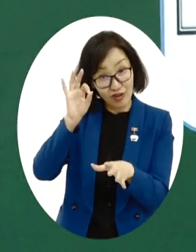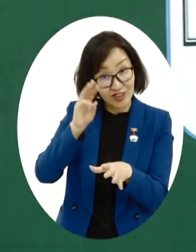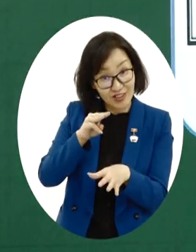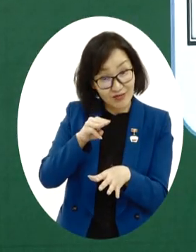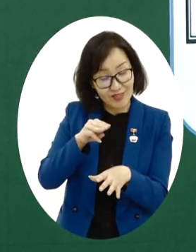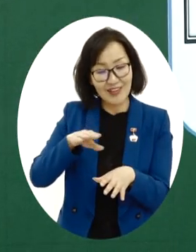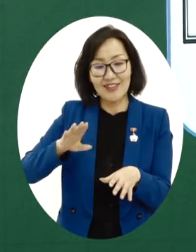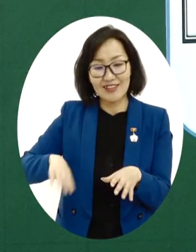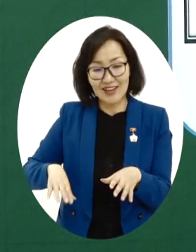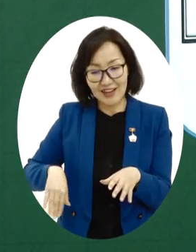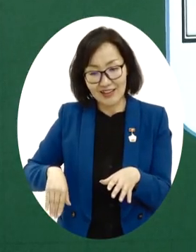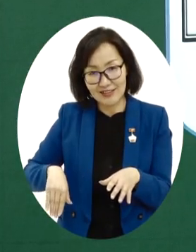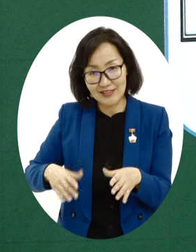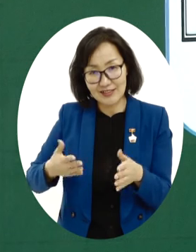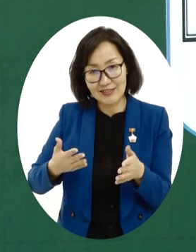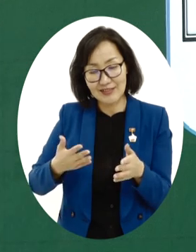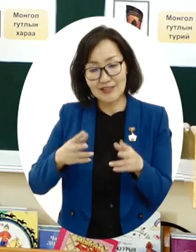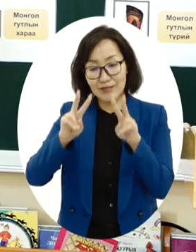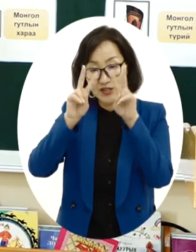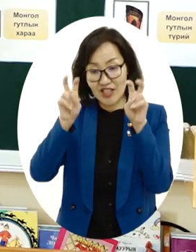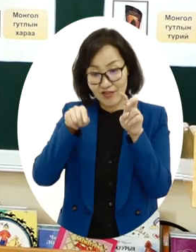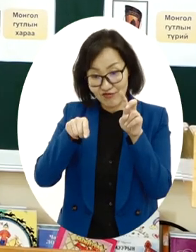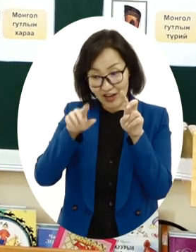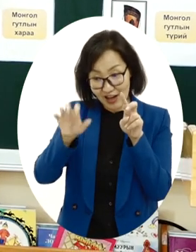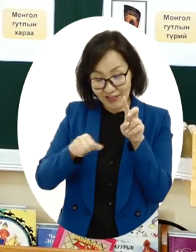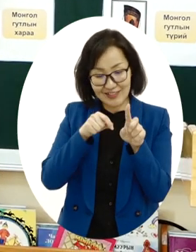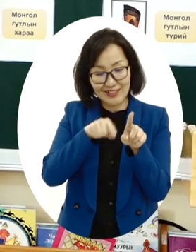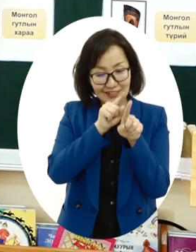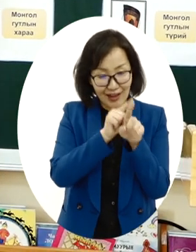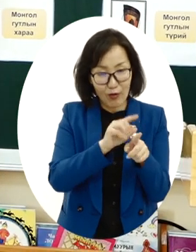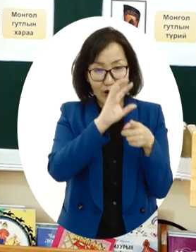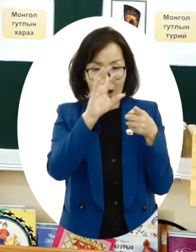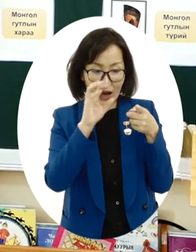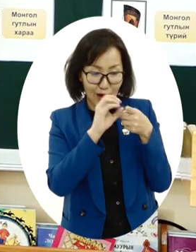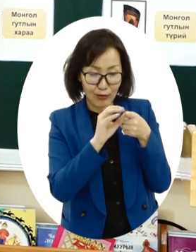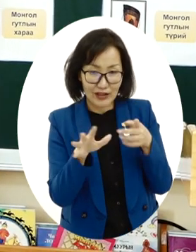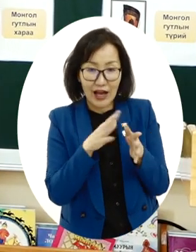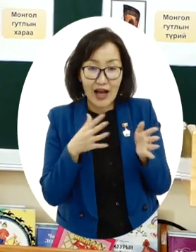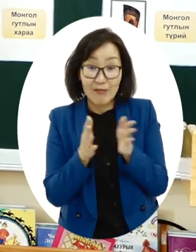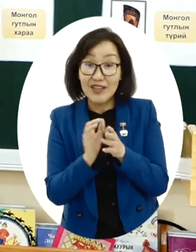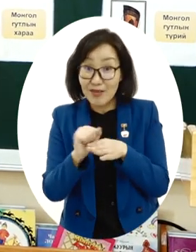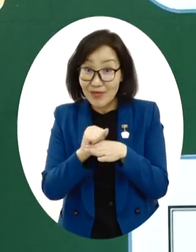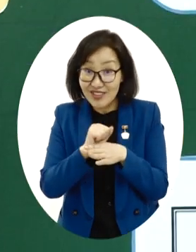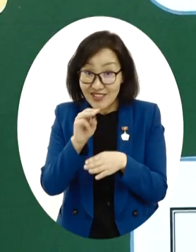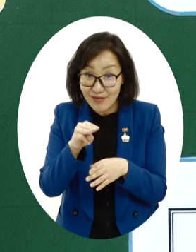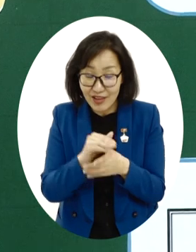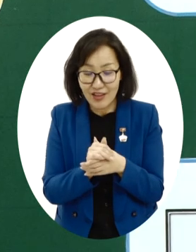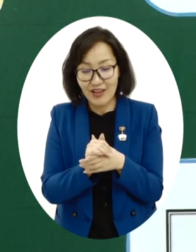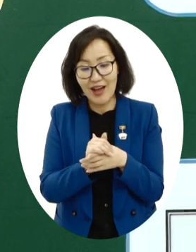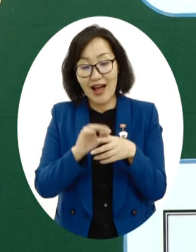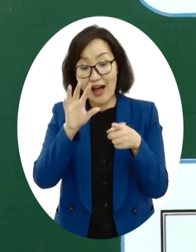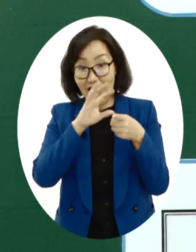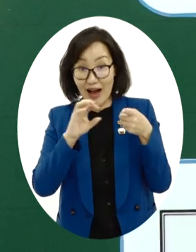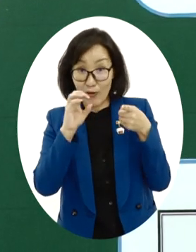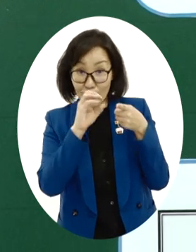байна. Дараа нь тухайн сэдвийн дагуу бүгдээрээ агуулгаа хамтдаа бэлдэнэ.